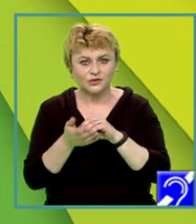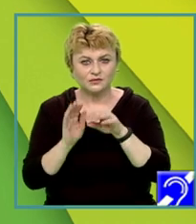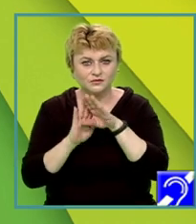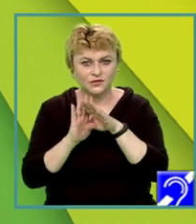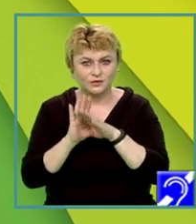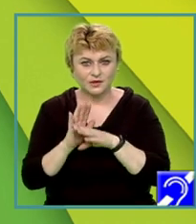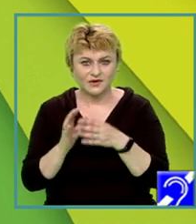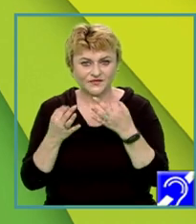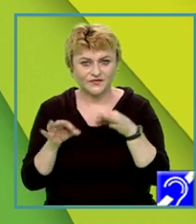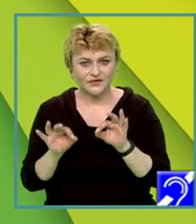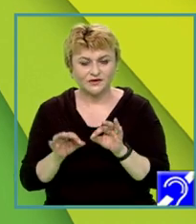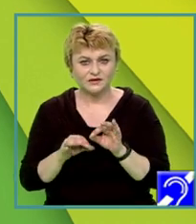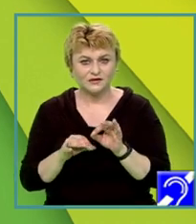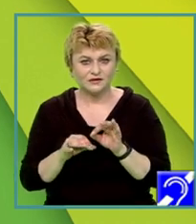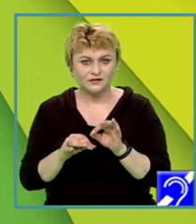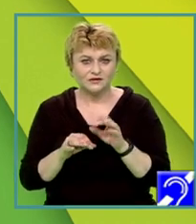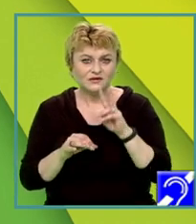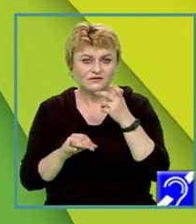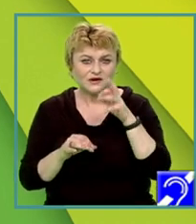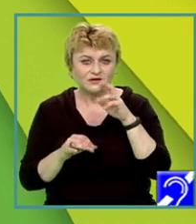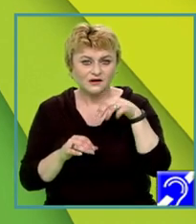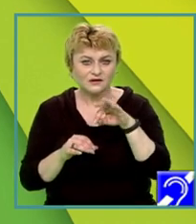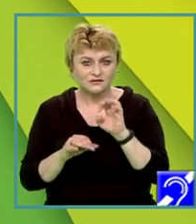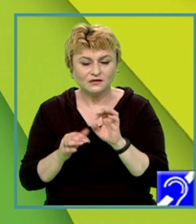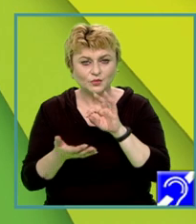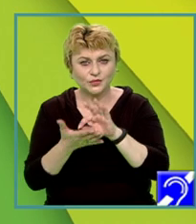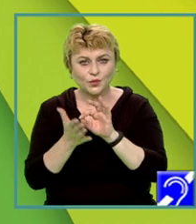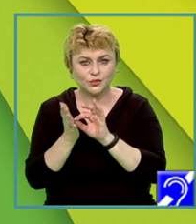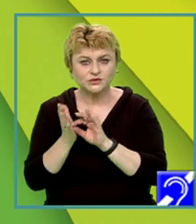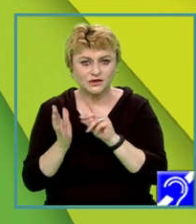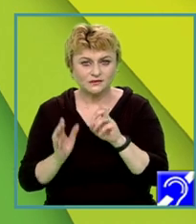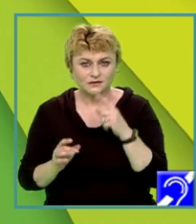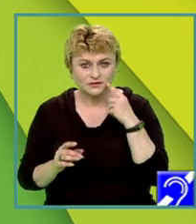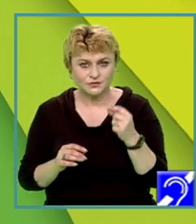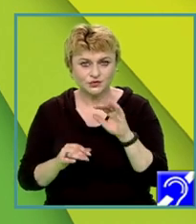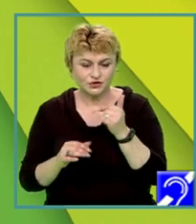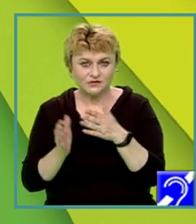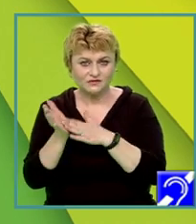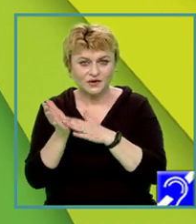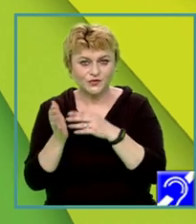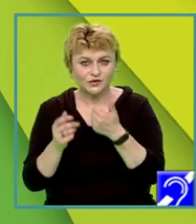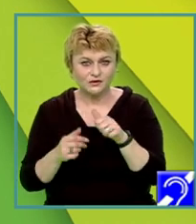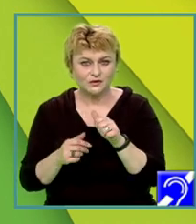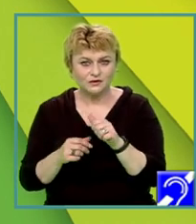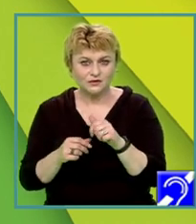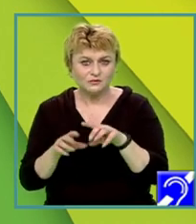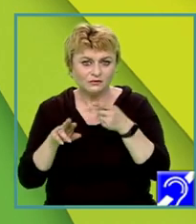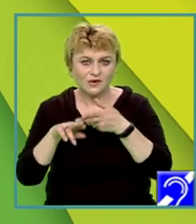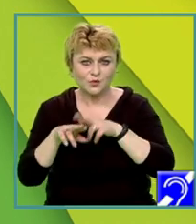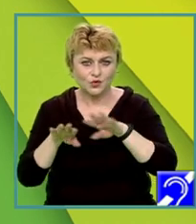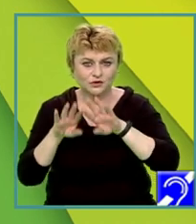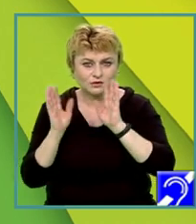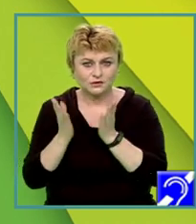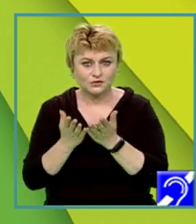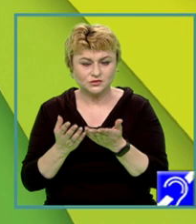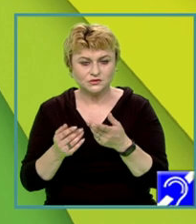țiu fi pornind de la variantele propuse de răspuns și de la faptul că majoritatea dintre voi Cred că știu